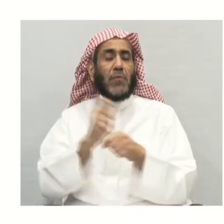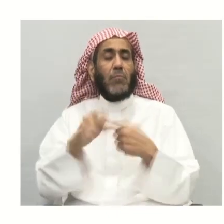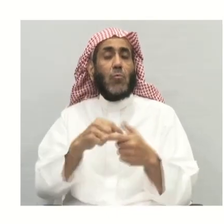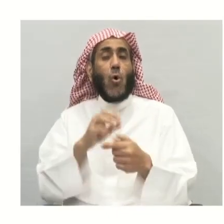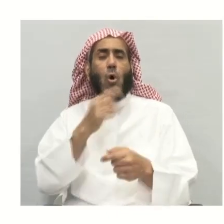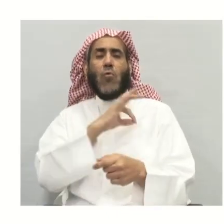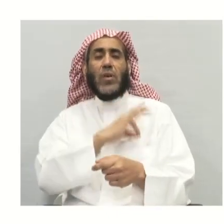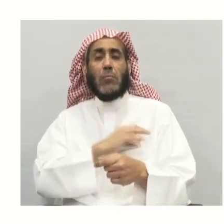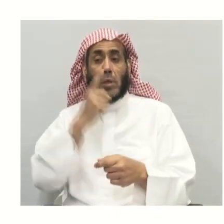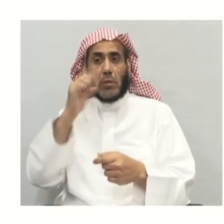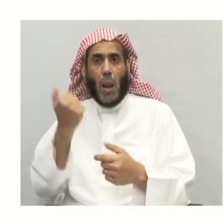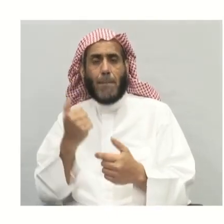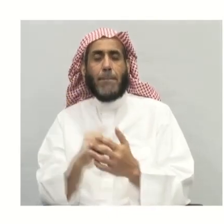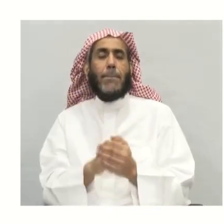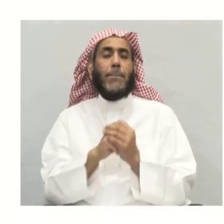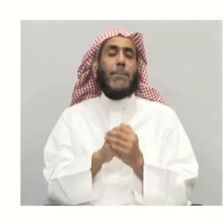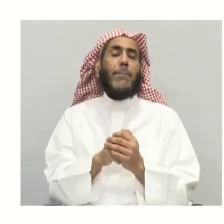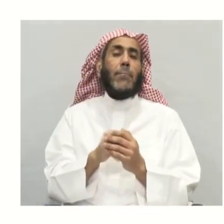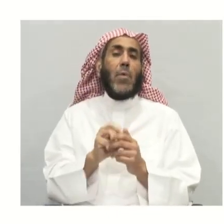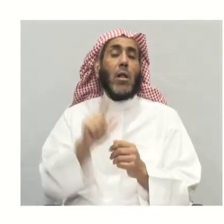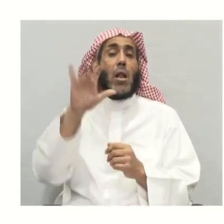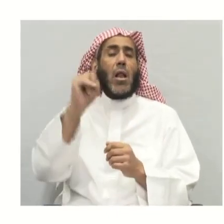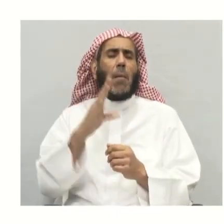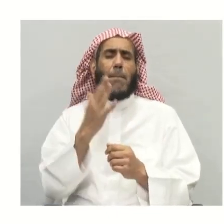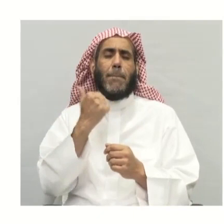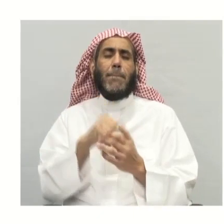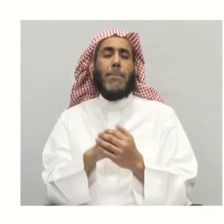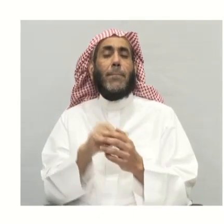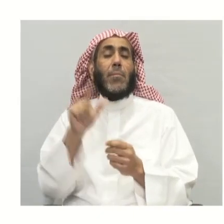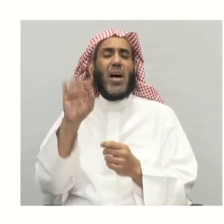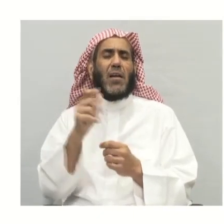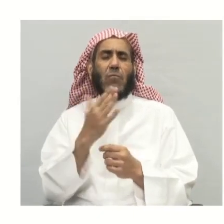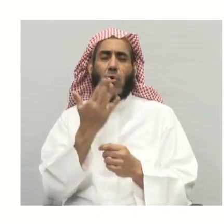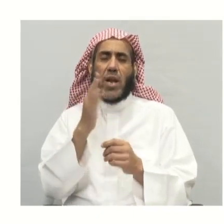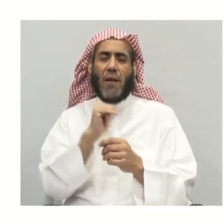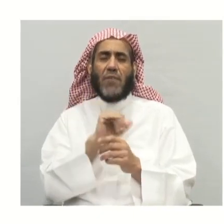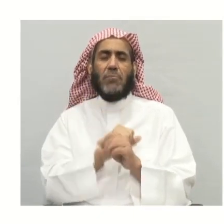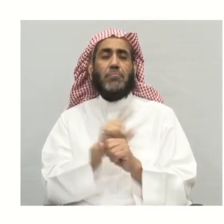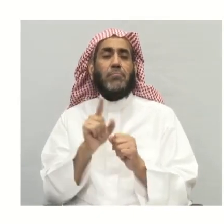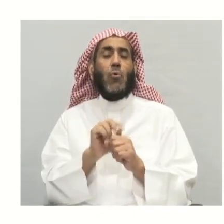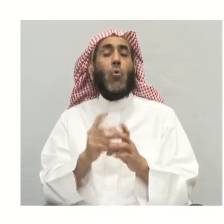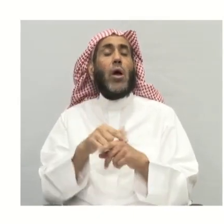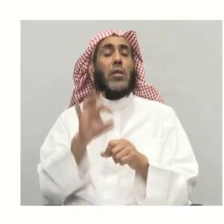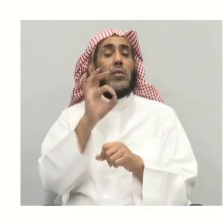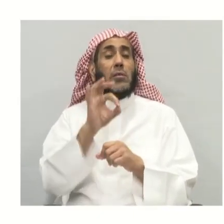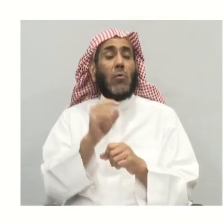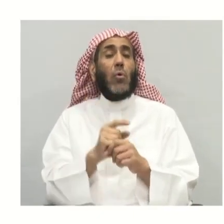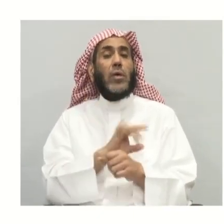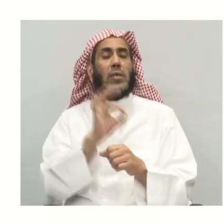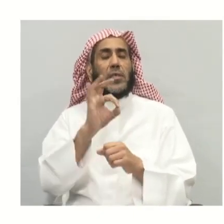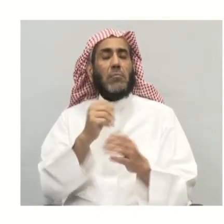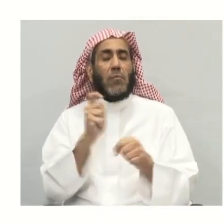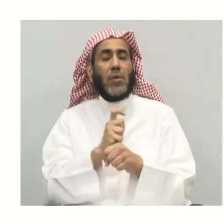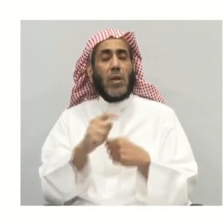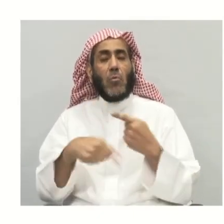ويفيد الطلب لم هذا حرف نفي وكذلك جزم فهو يجزم ايضا